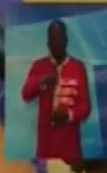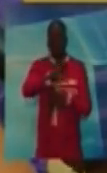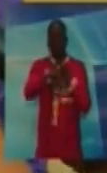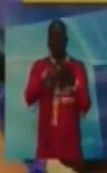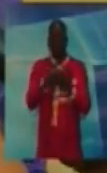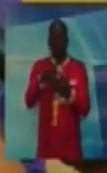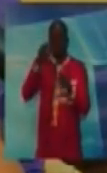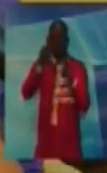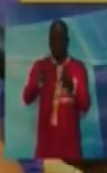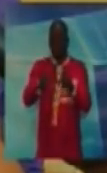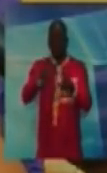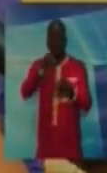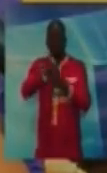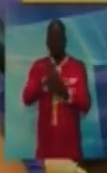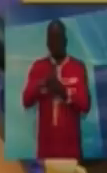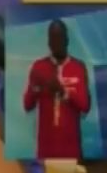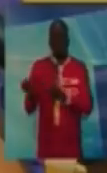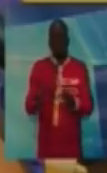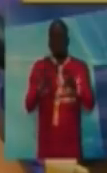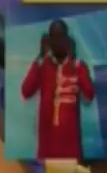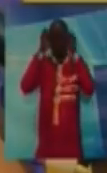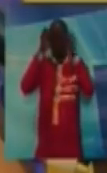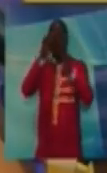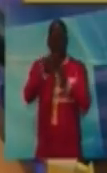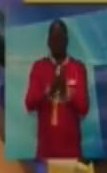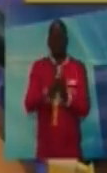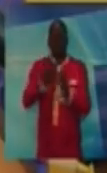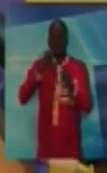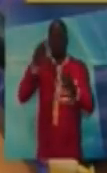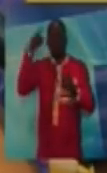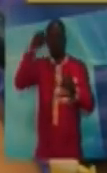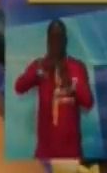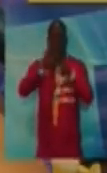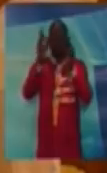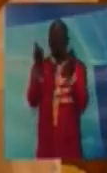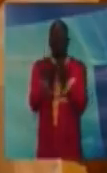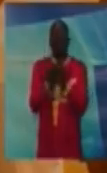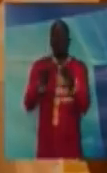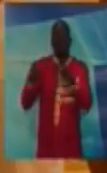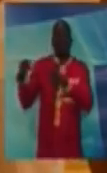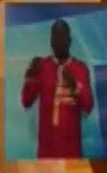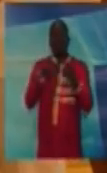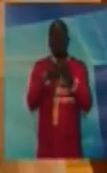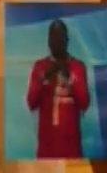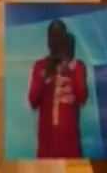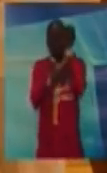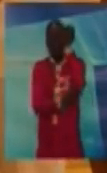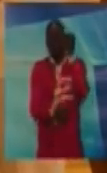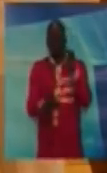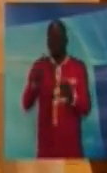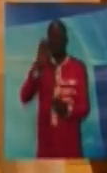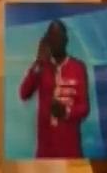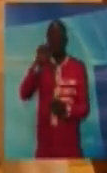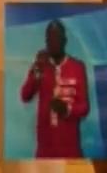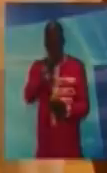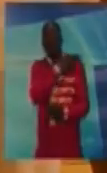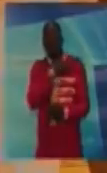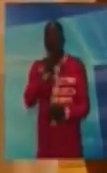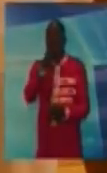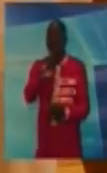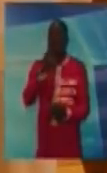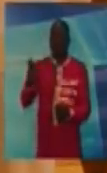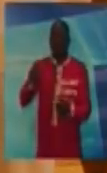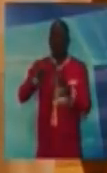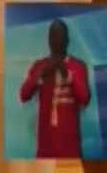les priorités dans la réduction de la famine, la réduction de la pauvreté. La collaboration entre la FAO et le Burkina Faso